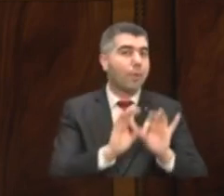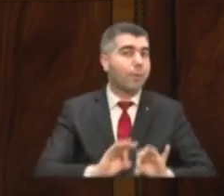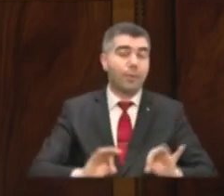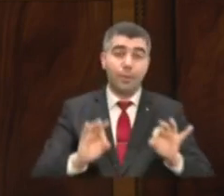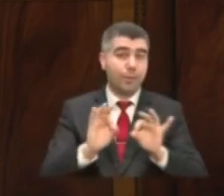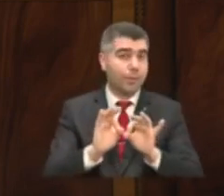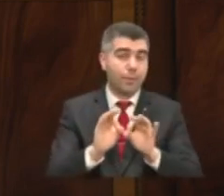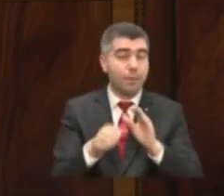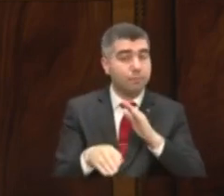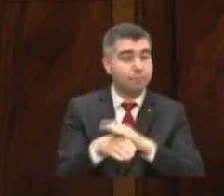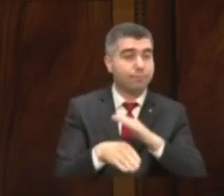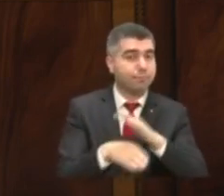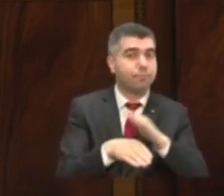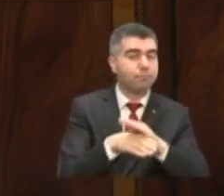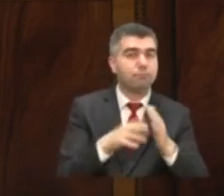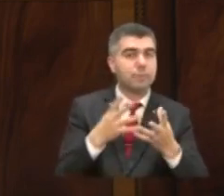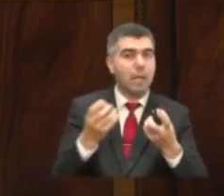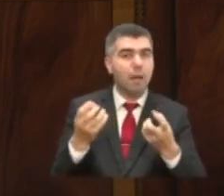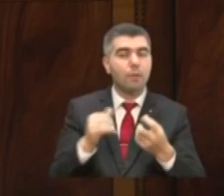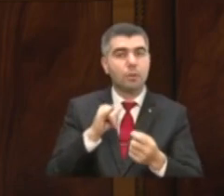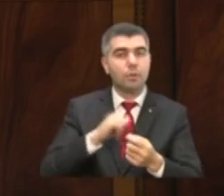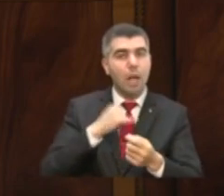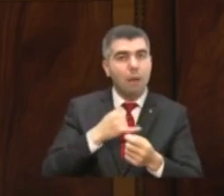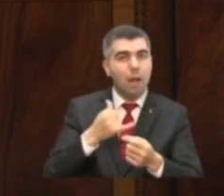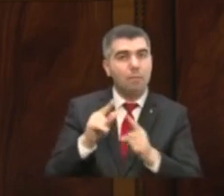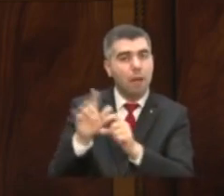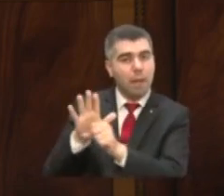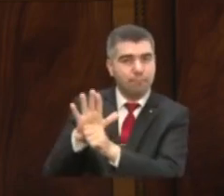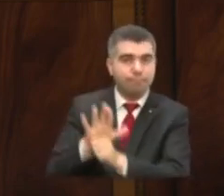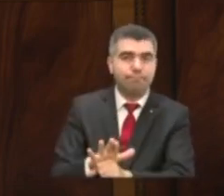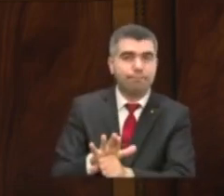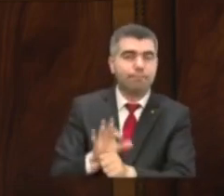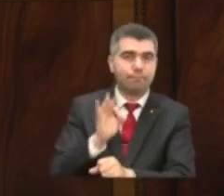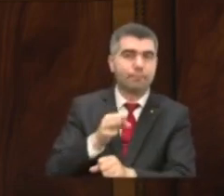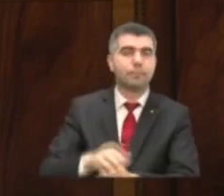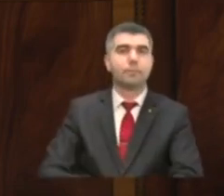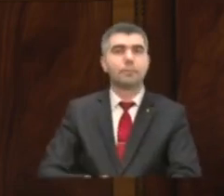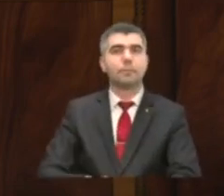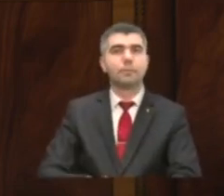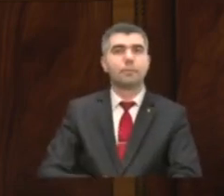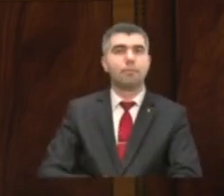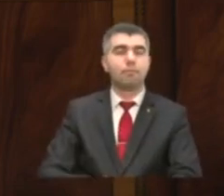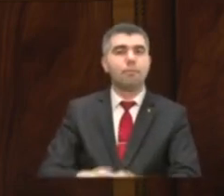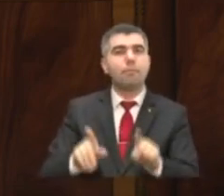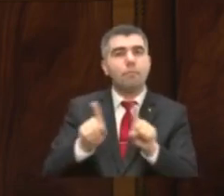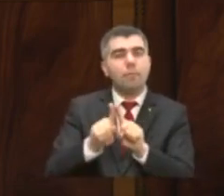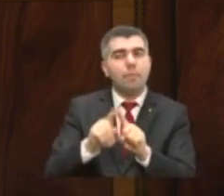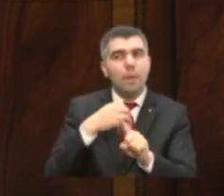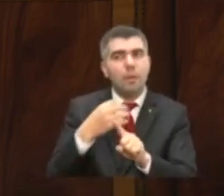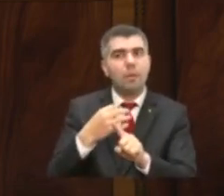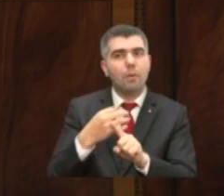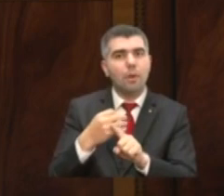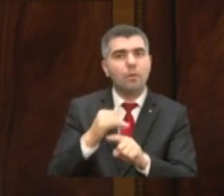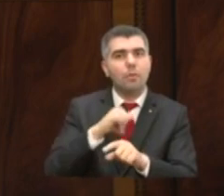الذين نعتبر أنهم الأكثر عرضة للإقصاء الاجتماعي، مما يولد لديهم شعورا بانعدام